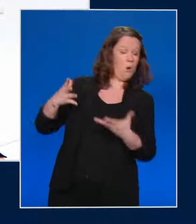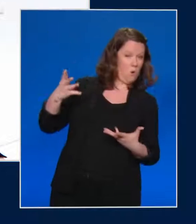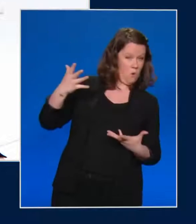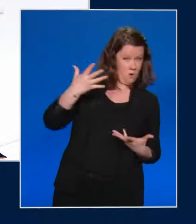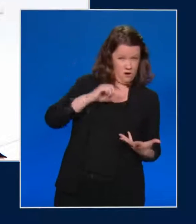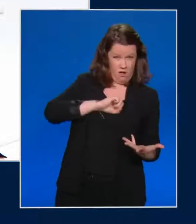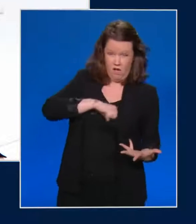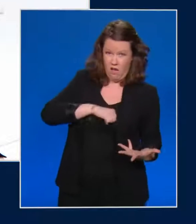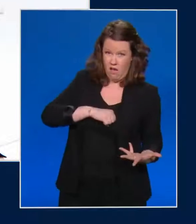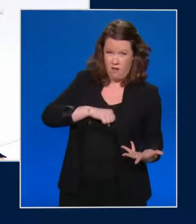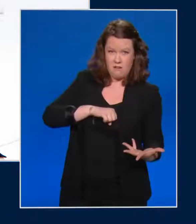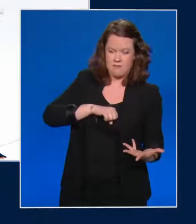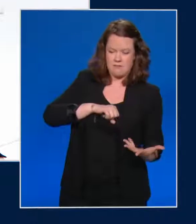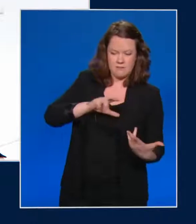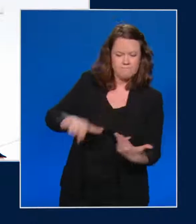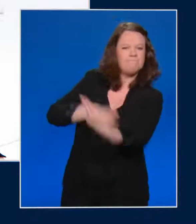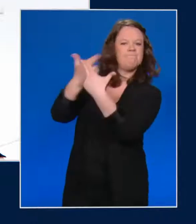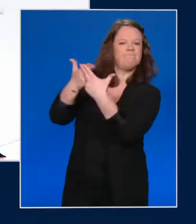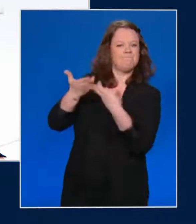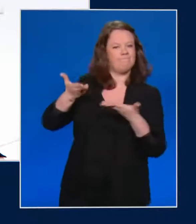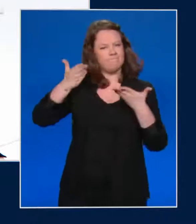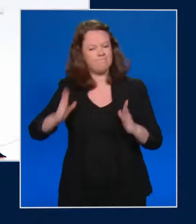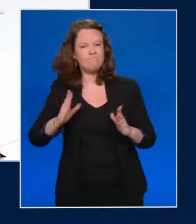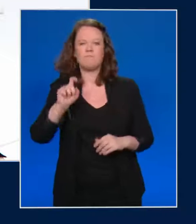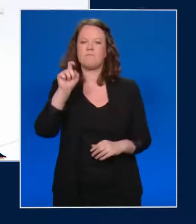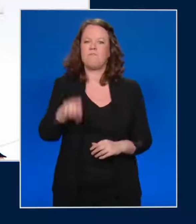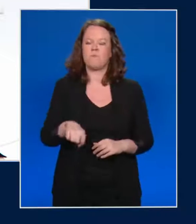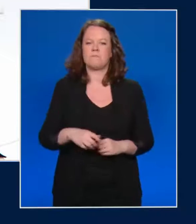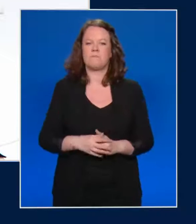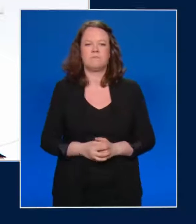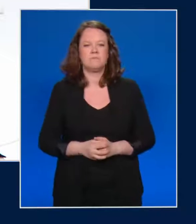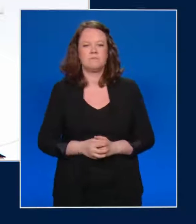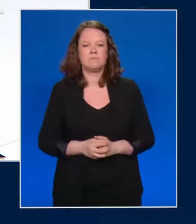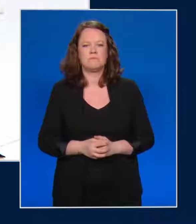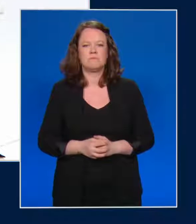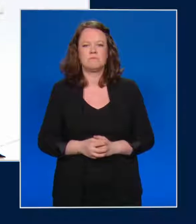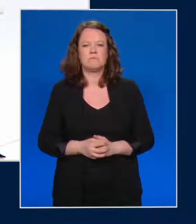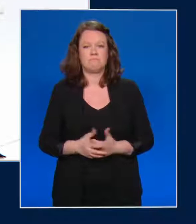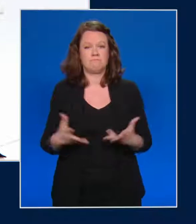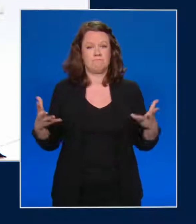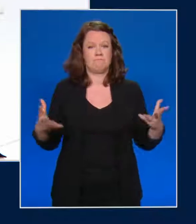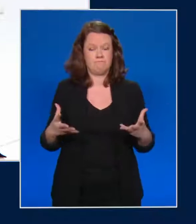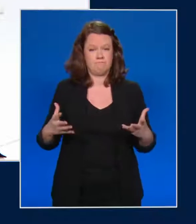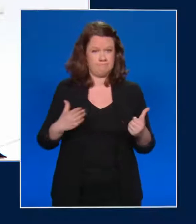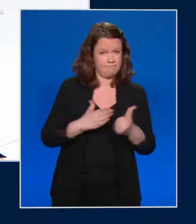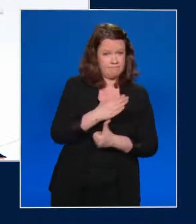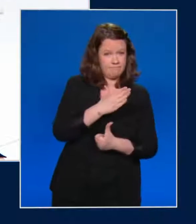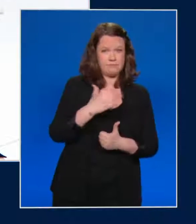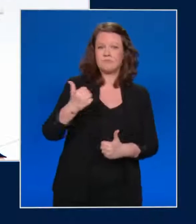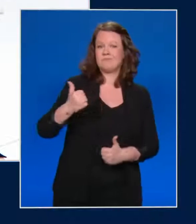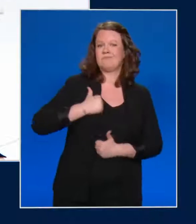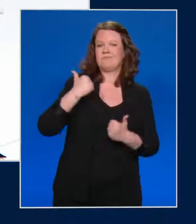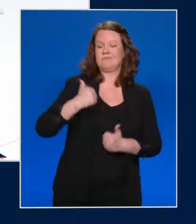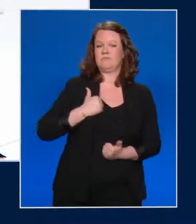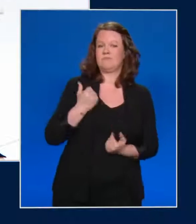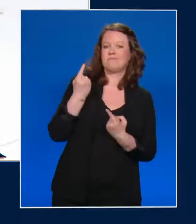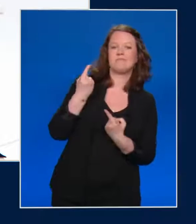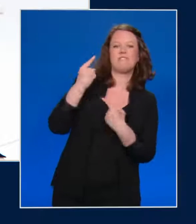des décisions historiques notre pays amplifiera donc l'investissement dans sa défense décidé dès 2017